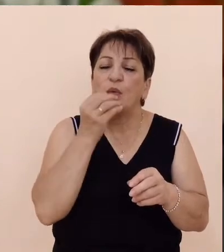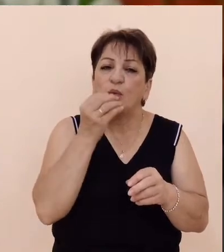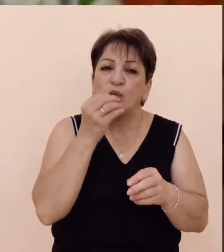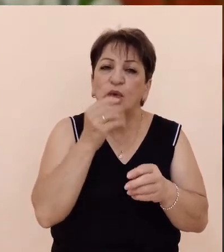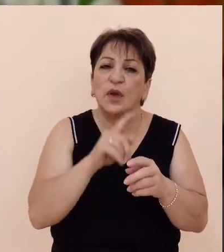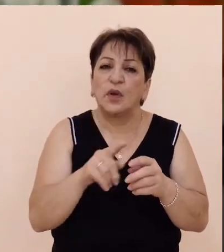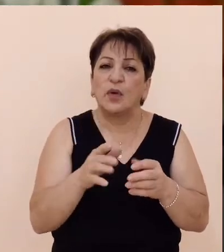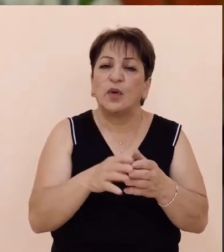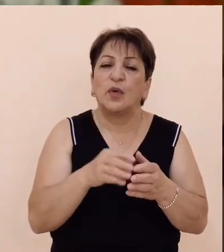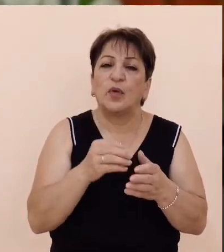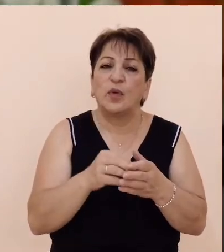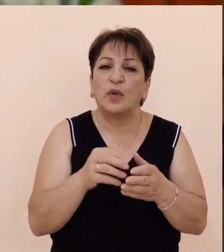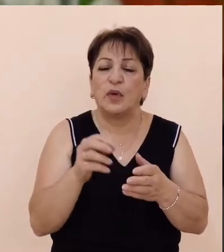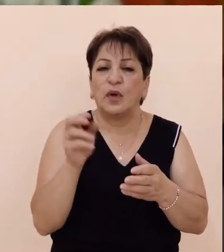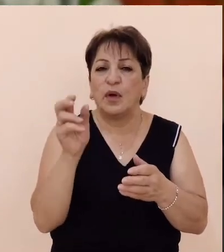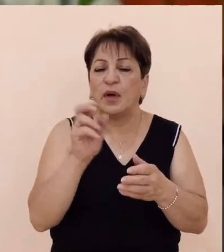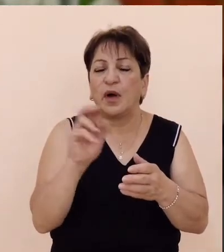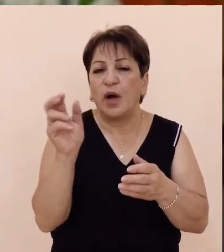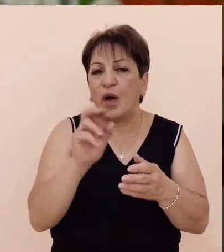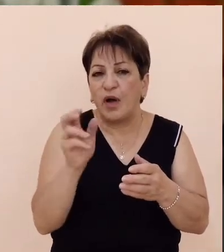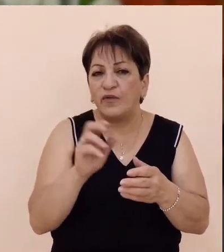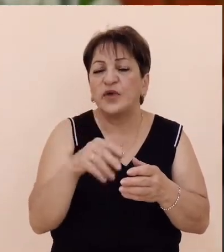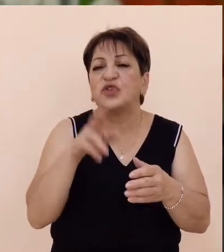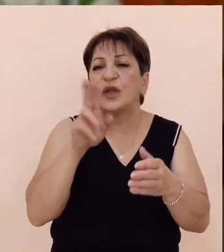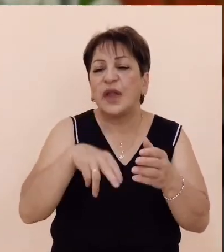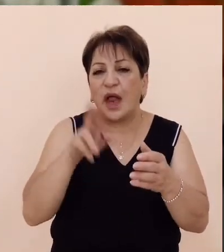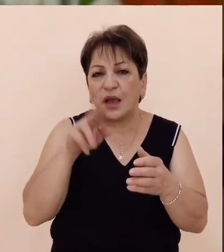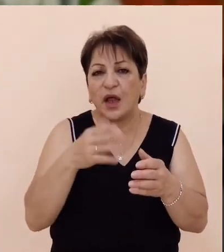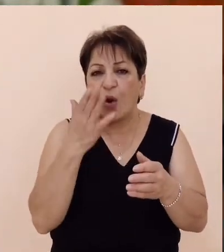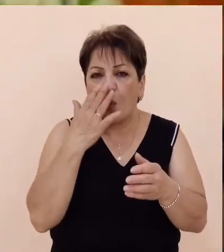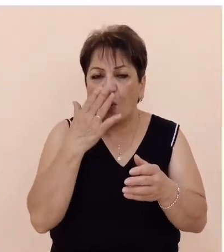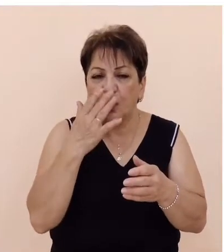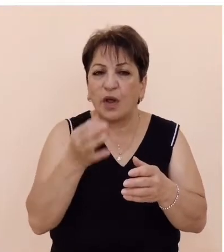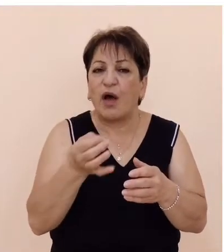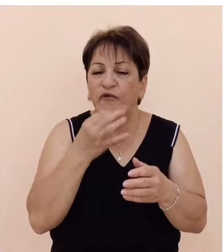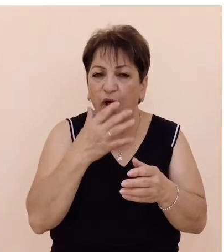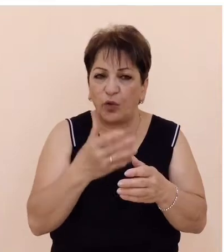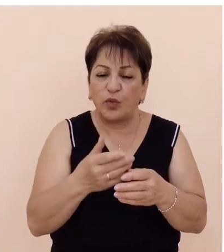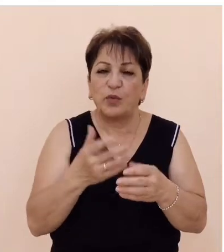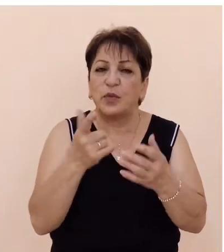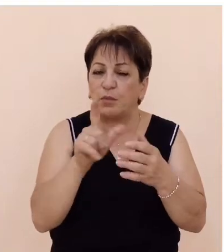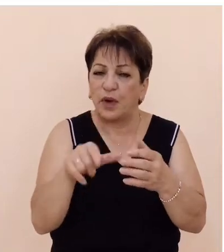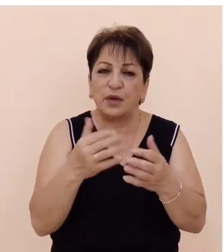օրինակ կավիճի, ներկերի հոտերն են սկսում դուրս գալ։